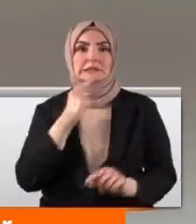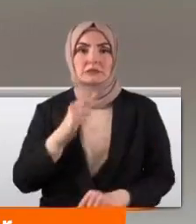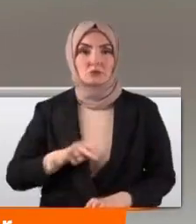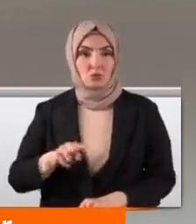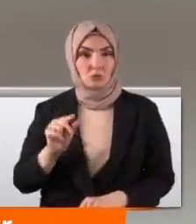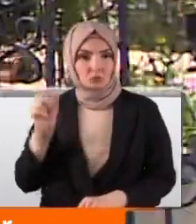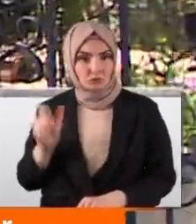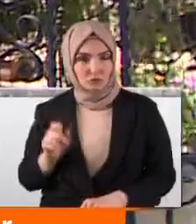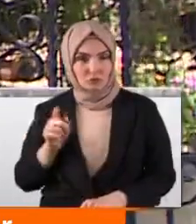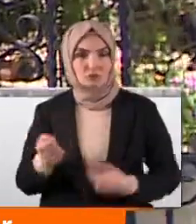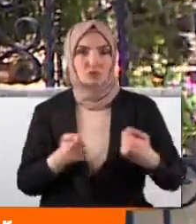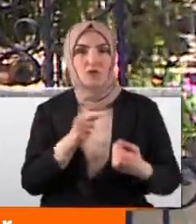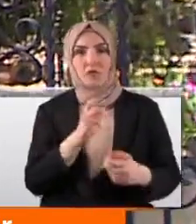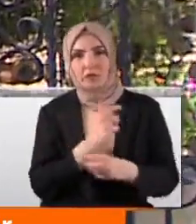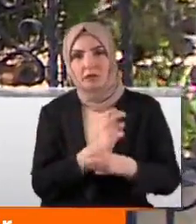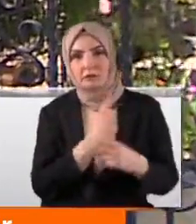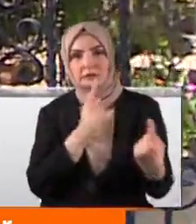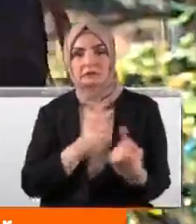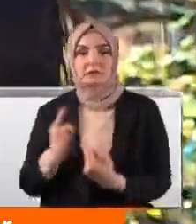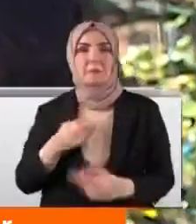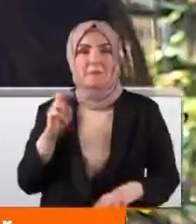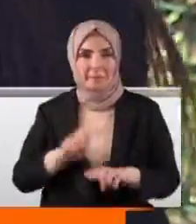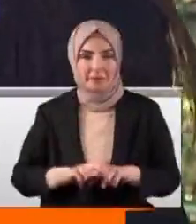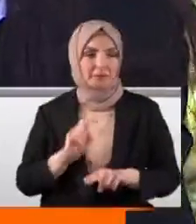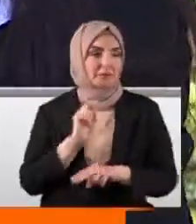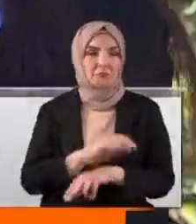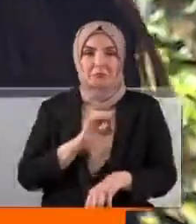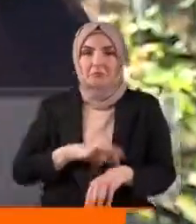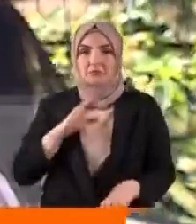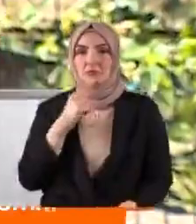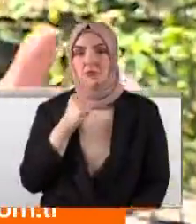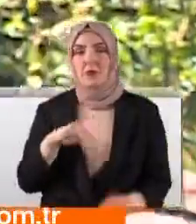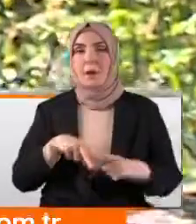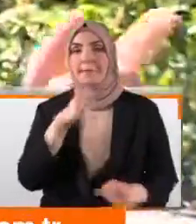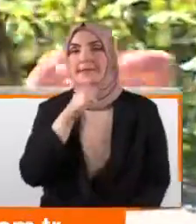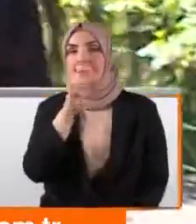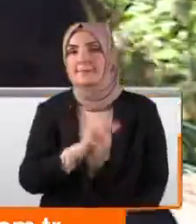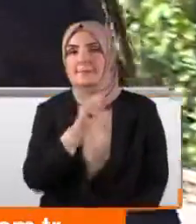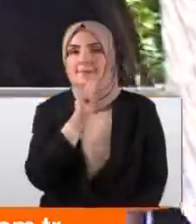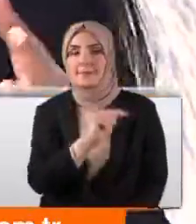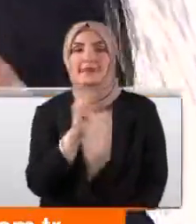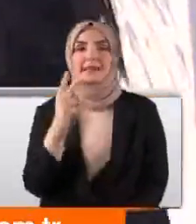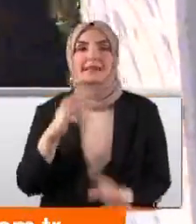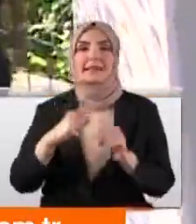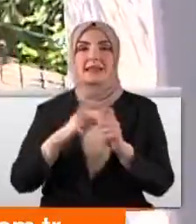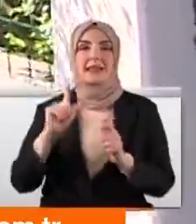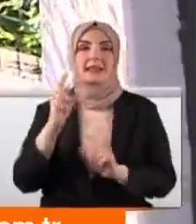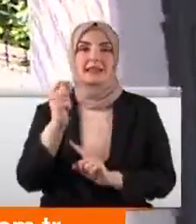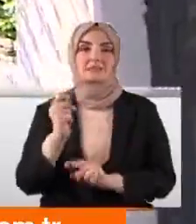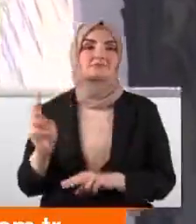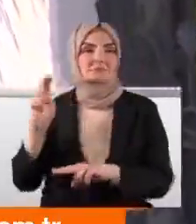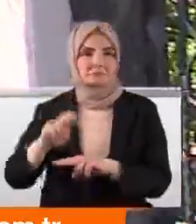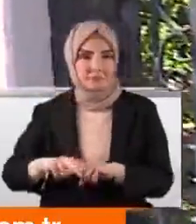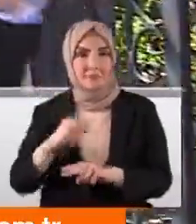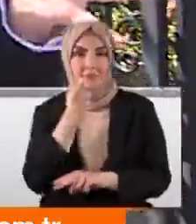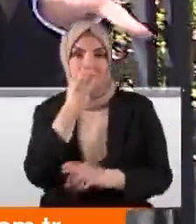tehditleriyle karşılaştı. Zaten binmem bir oldu öyle söyleyeyim. Ahmet Durmaz iki telliden Bahçelievler'deki evine gitmek için taksiye bindi.